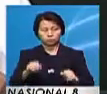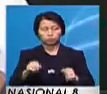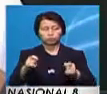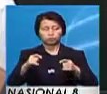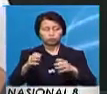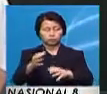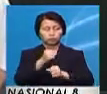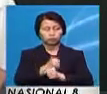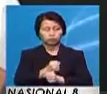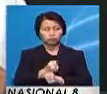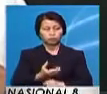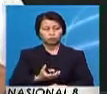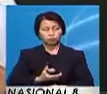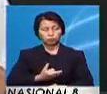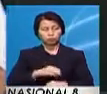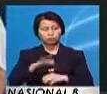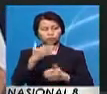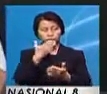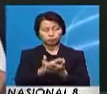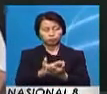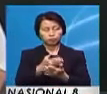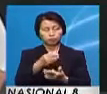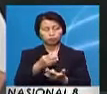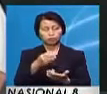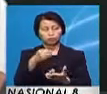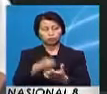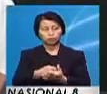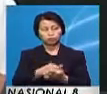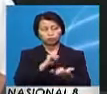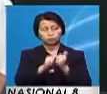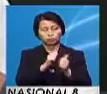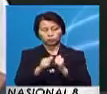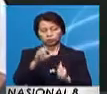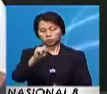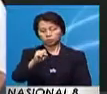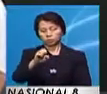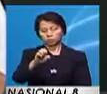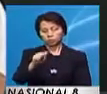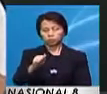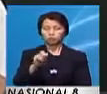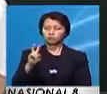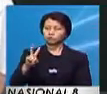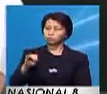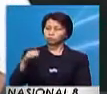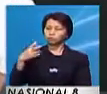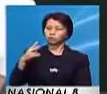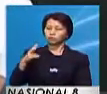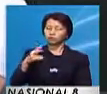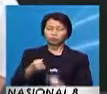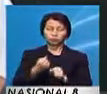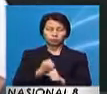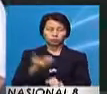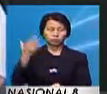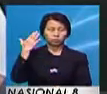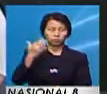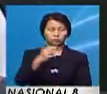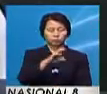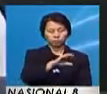meraih pingat yang lebih baik, pengutahuan pingat yang lebih baik dalam sukan C khasnya pada tahun 2017 berbanding dengan pada tahun lalu di